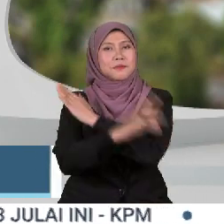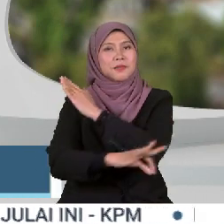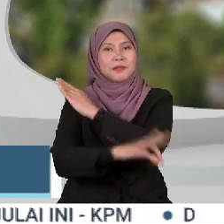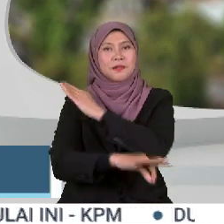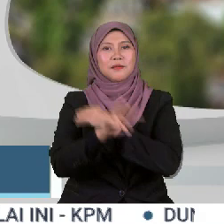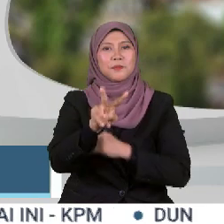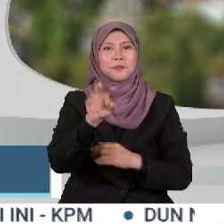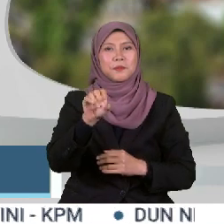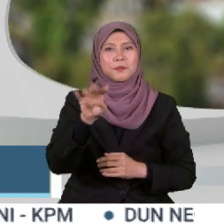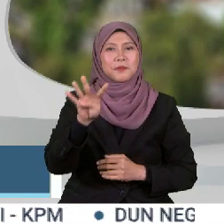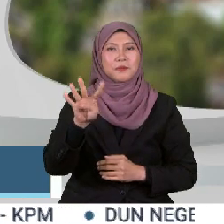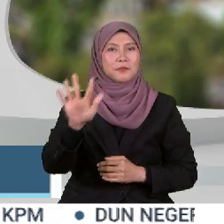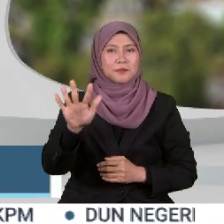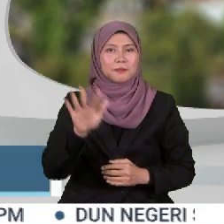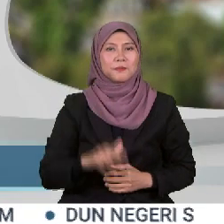2045